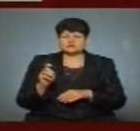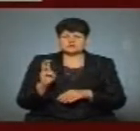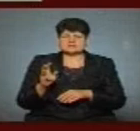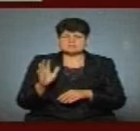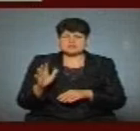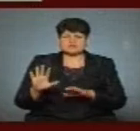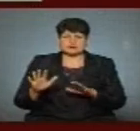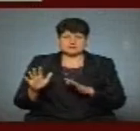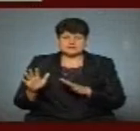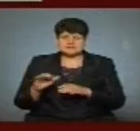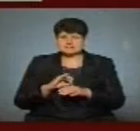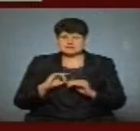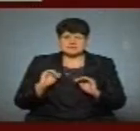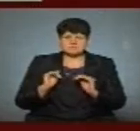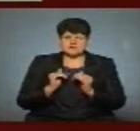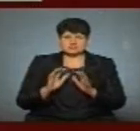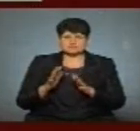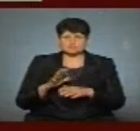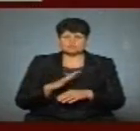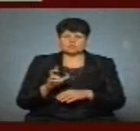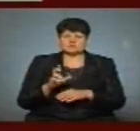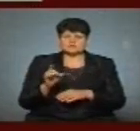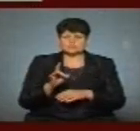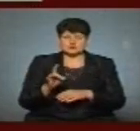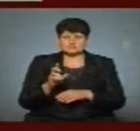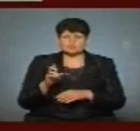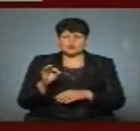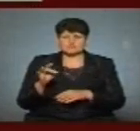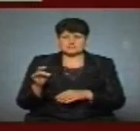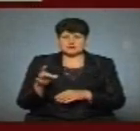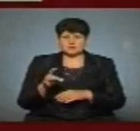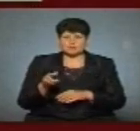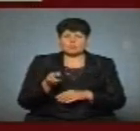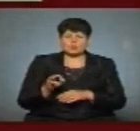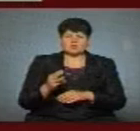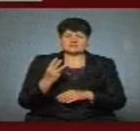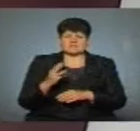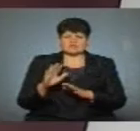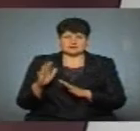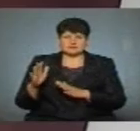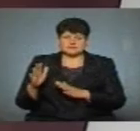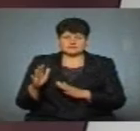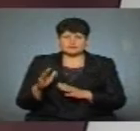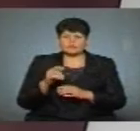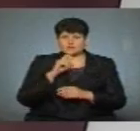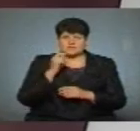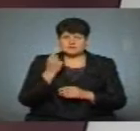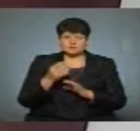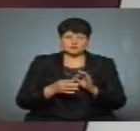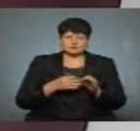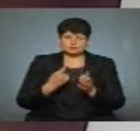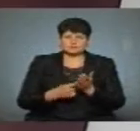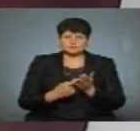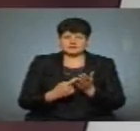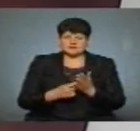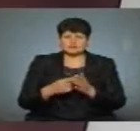135 випадків. Найменше було зареєстровано у Бережанському та Зборівському районах – по 3 випадки. В Україні за добу коронавірус